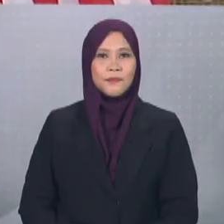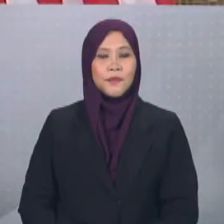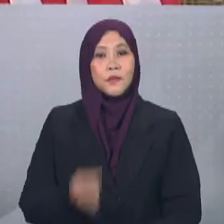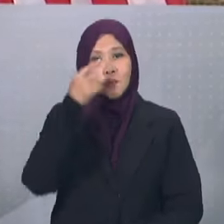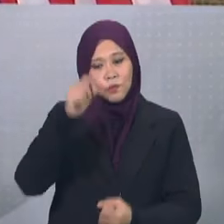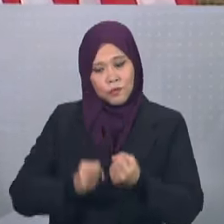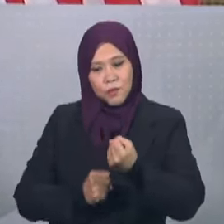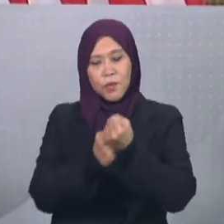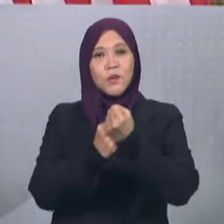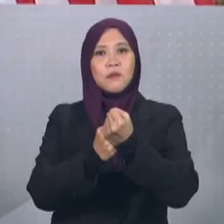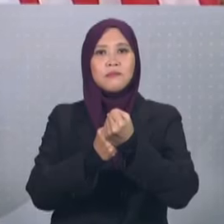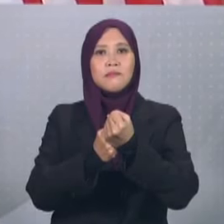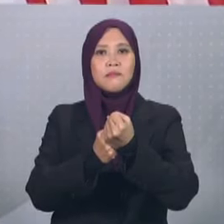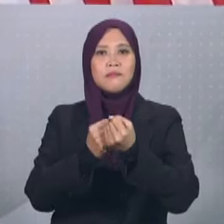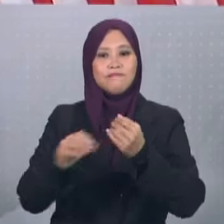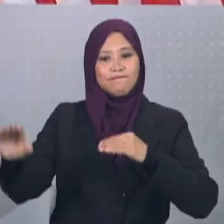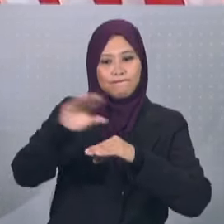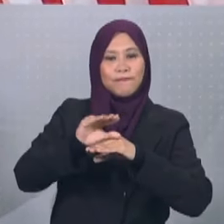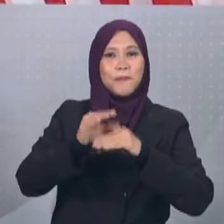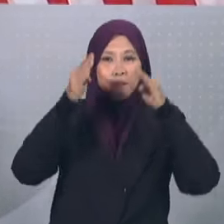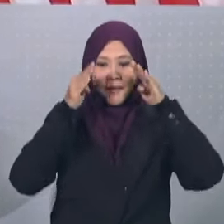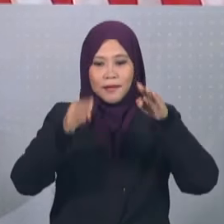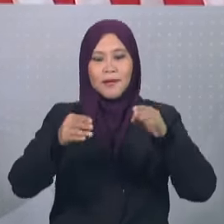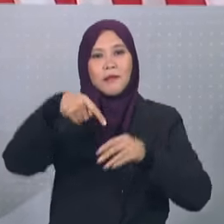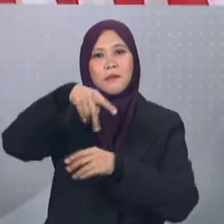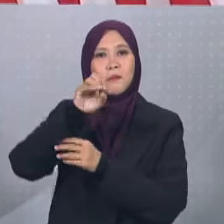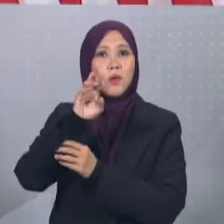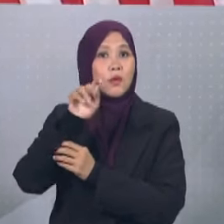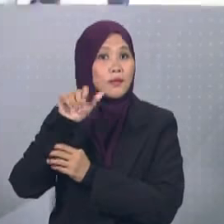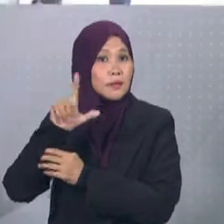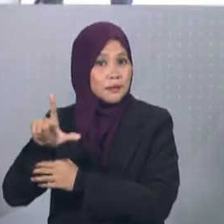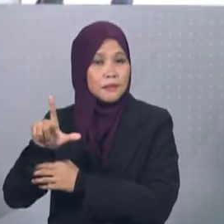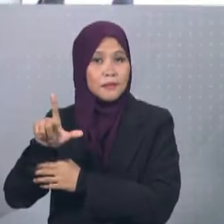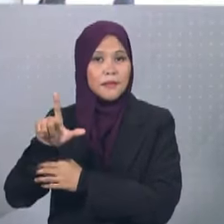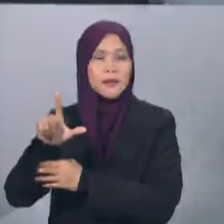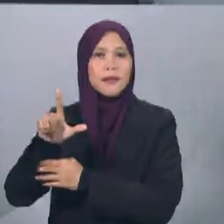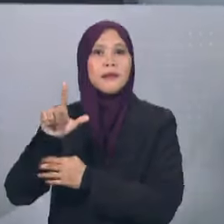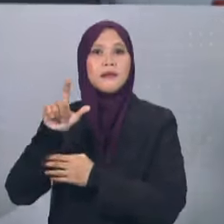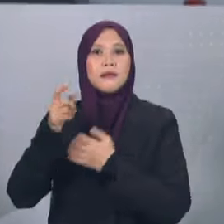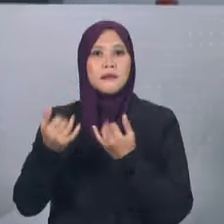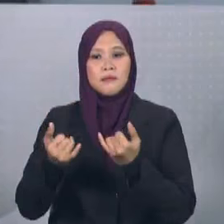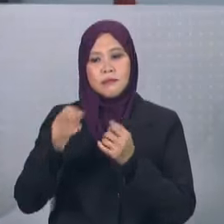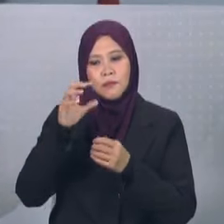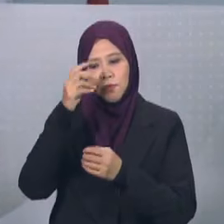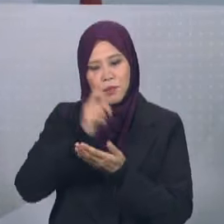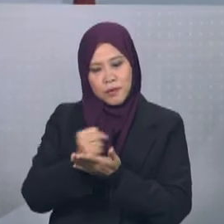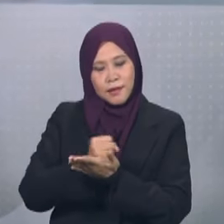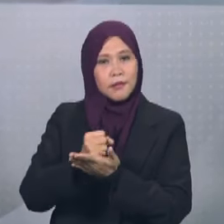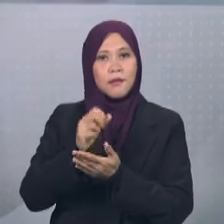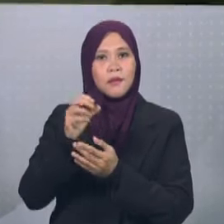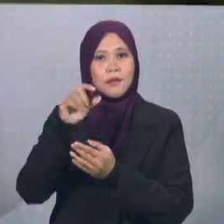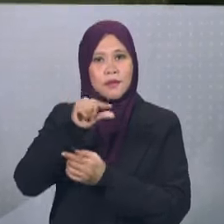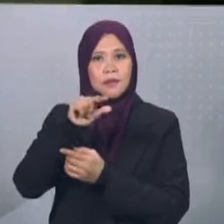Bagi menyokong penyampaian inisiatif prihatin, portal imsme.com.my yang dikendalikan Credit Guarantee